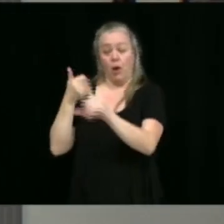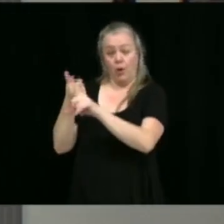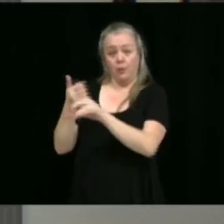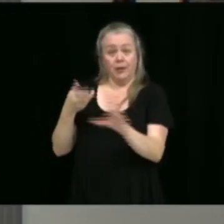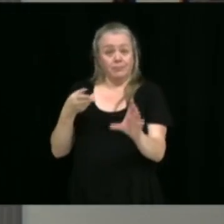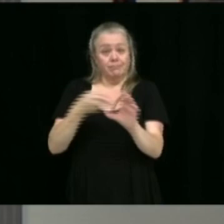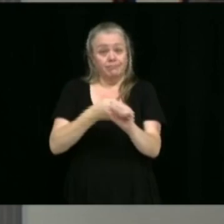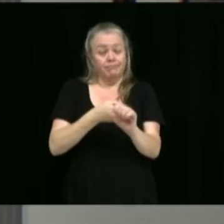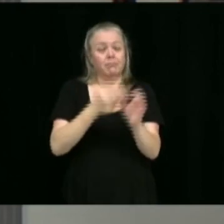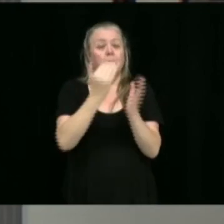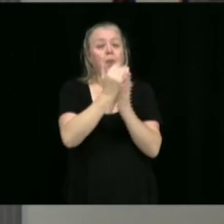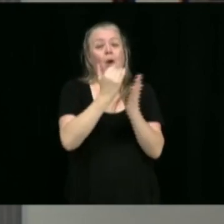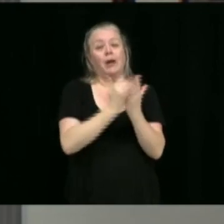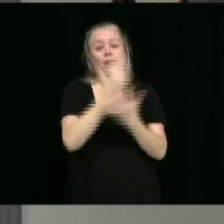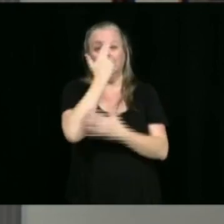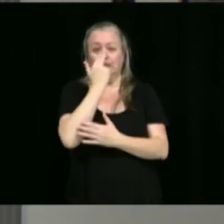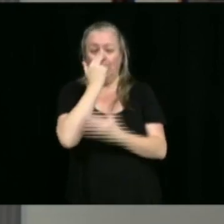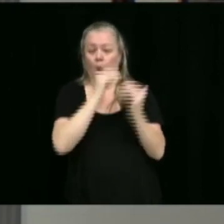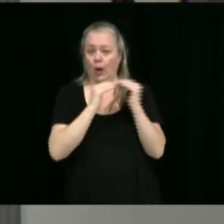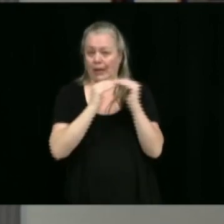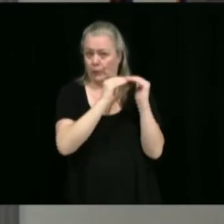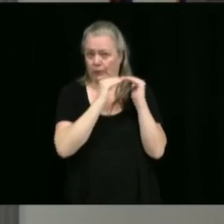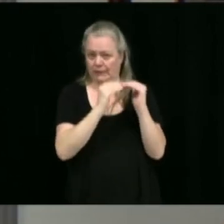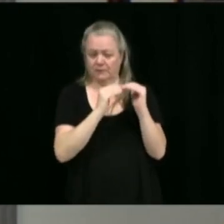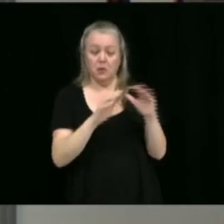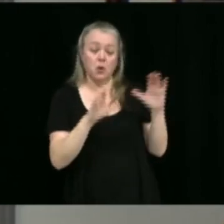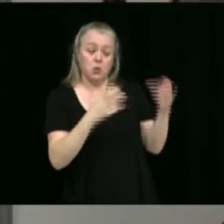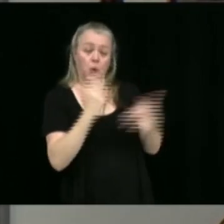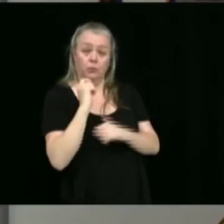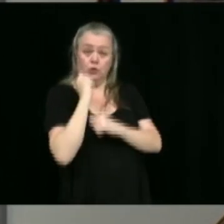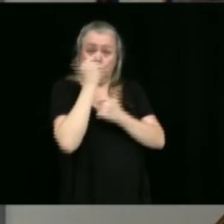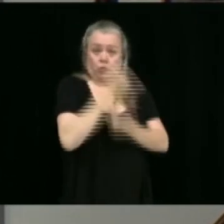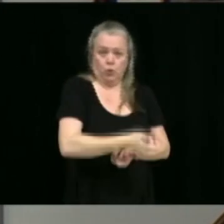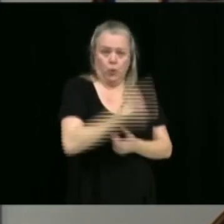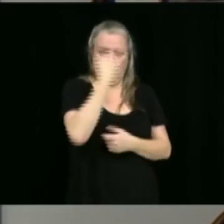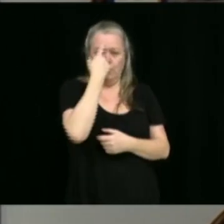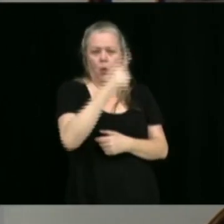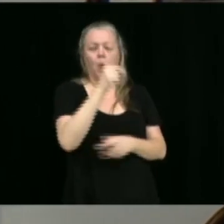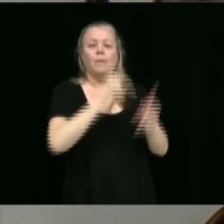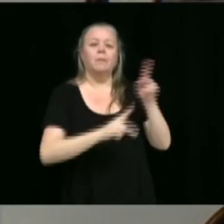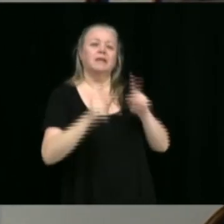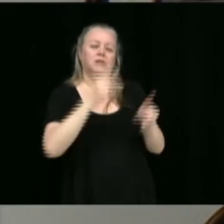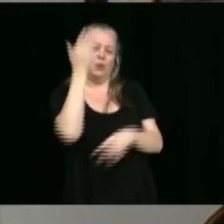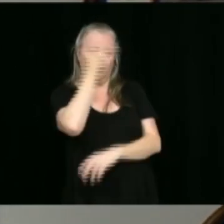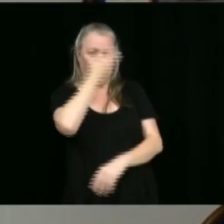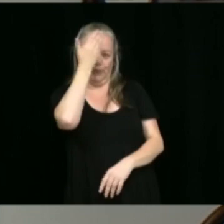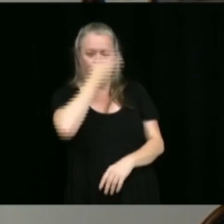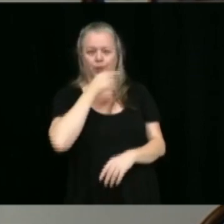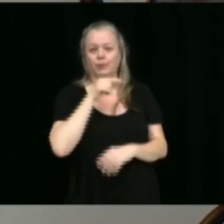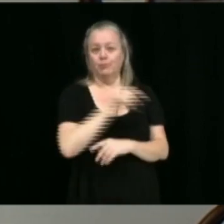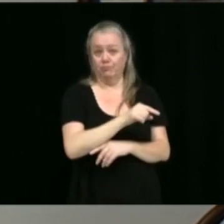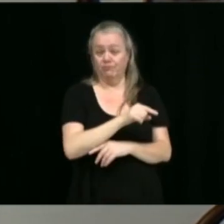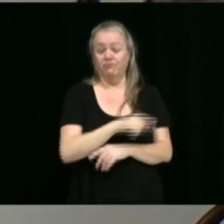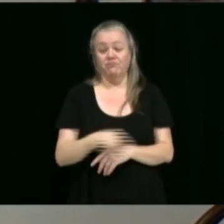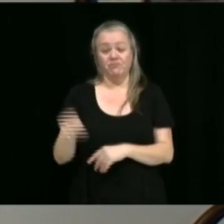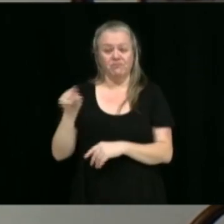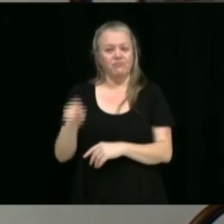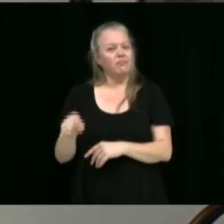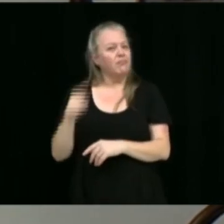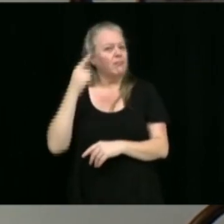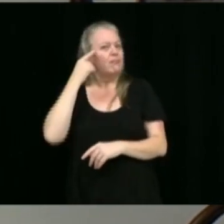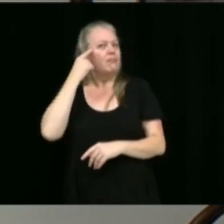en créant un groupe de judo dédié aux personnes ayant une déficience visuelle. Votre souci d'inclusion et